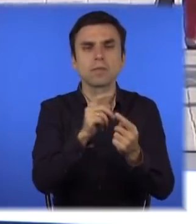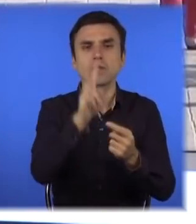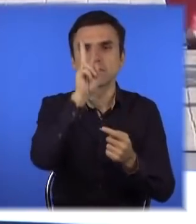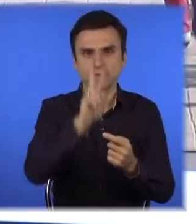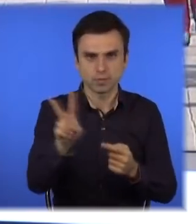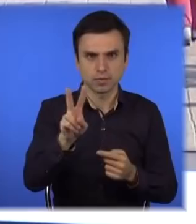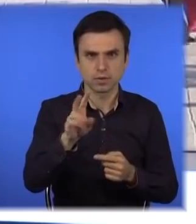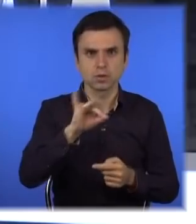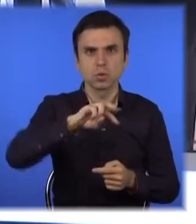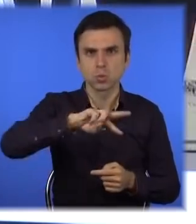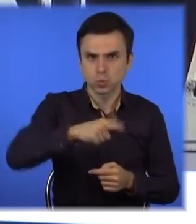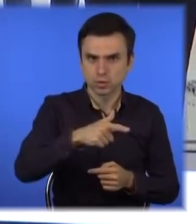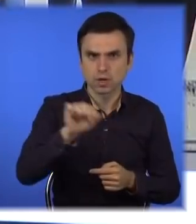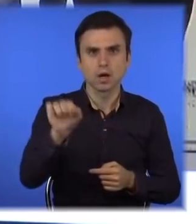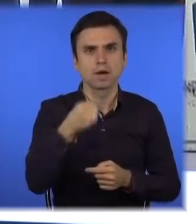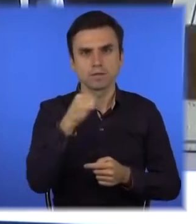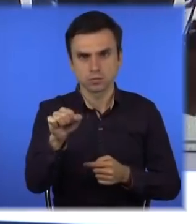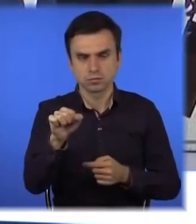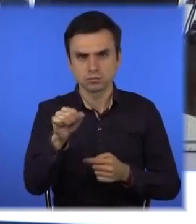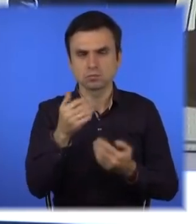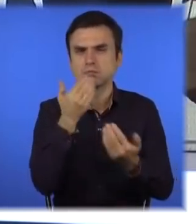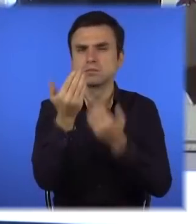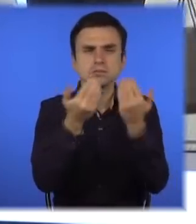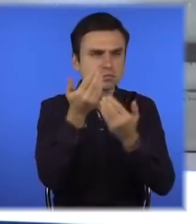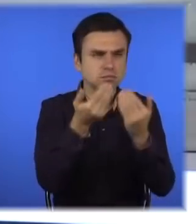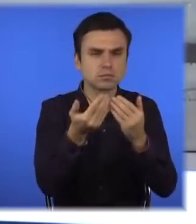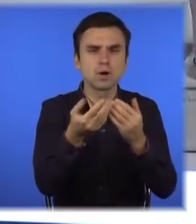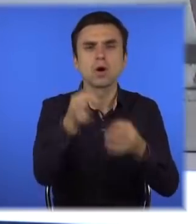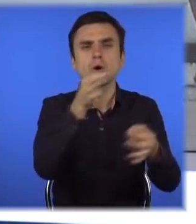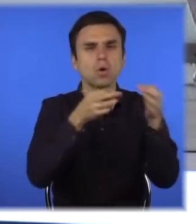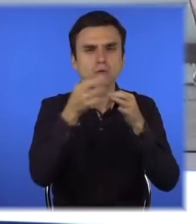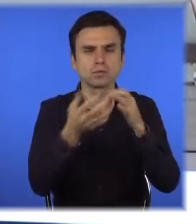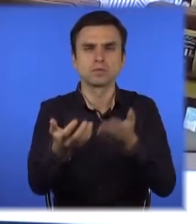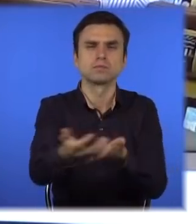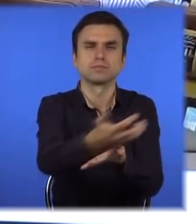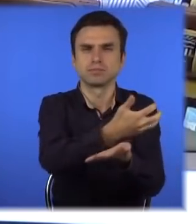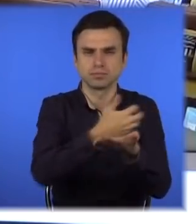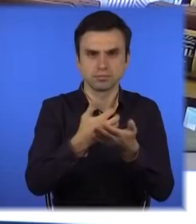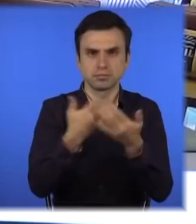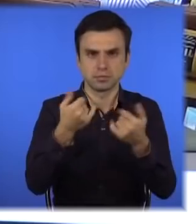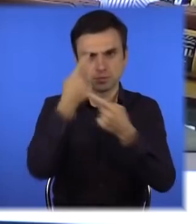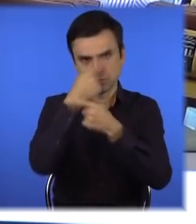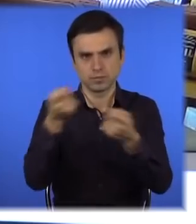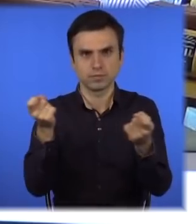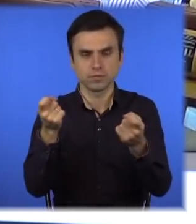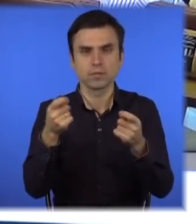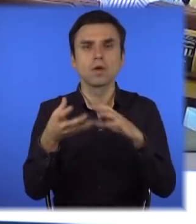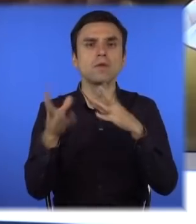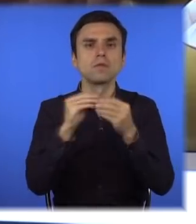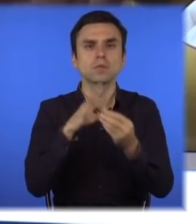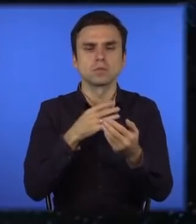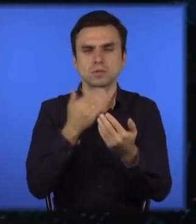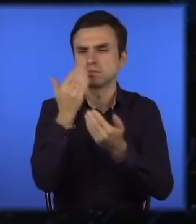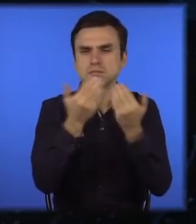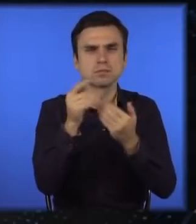статусу, віку та сімейного стану. Отже, яку політичну силу підтримують у Кривому Розі? Дивіться у наступному матеріалі.